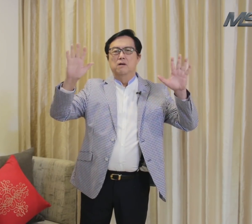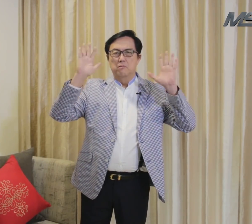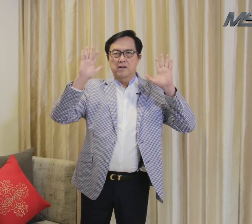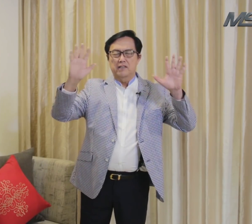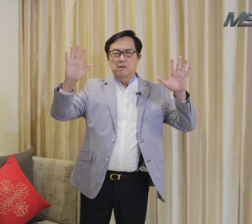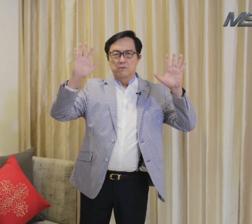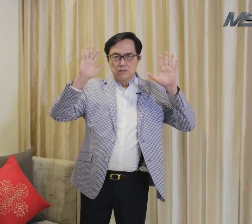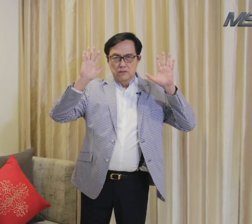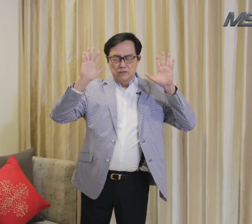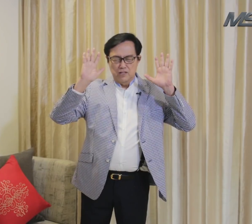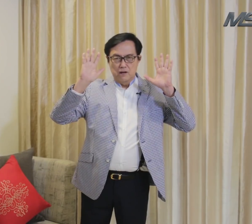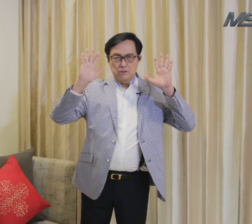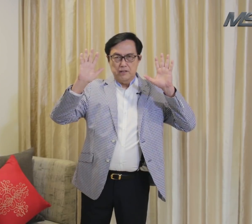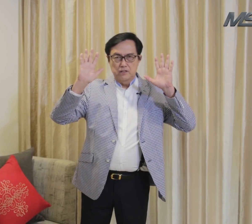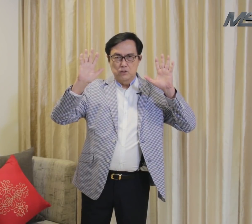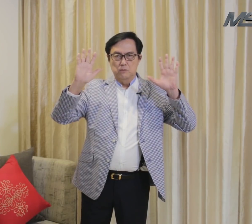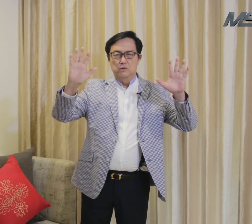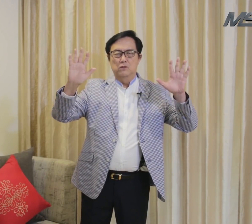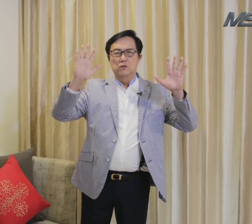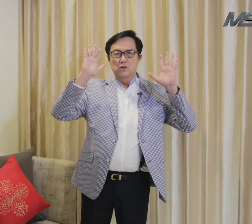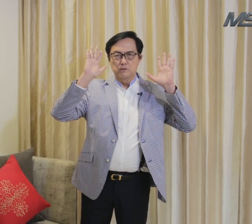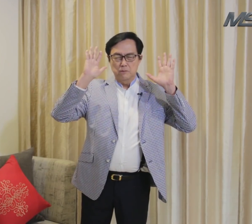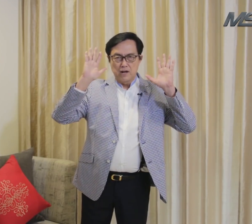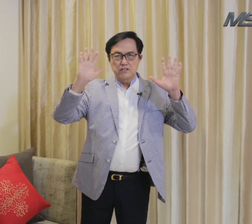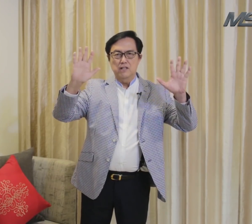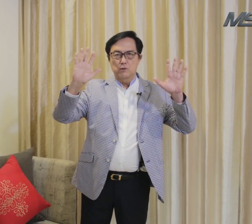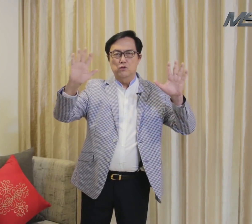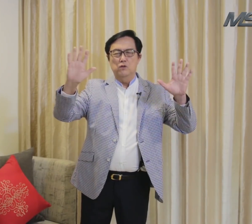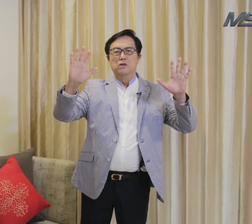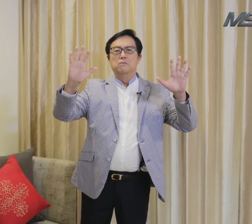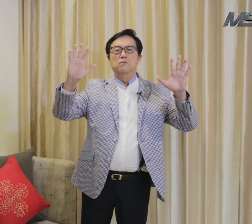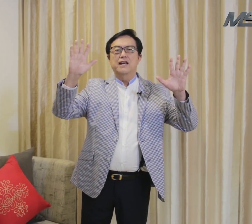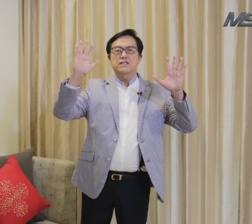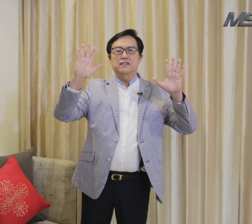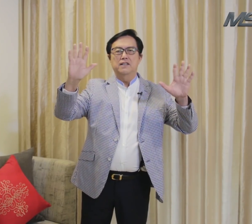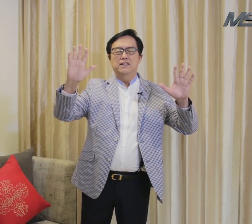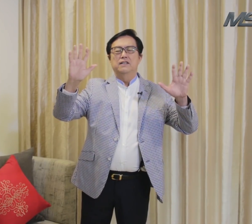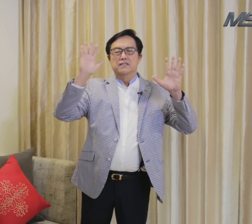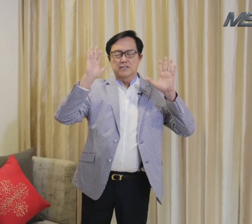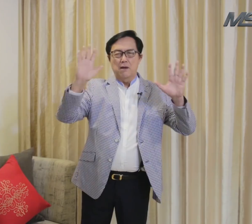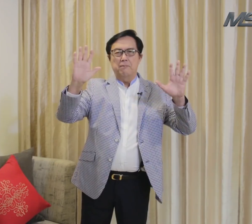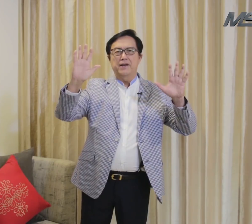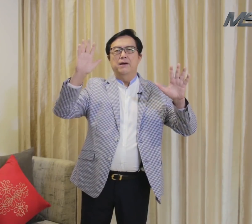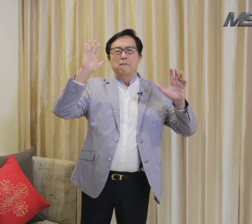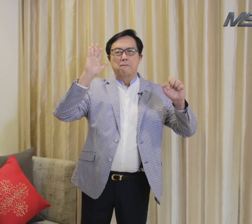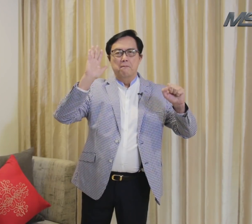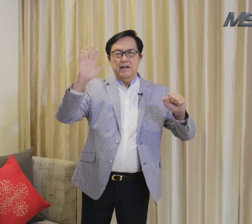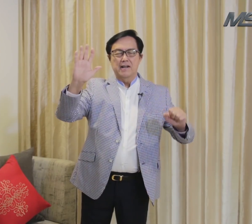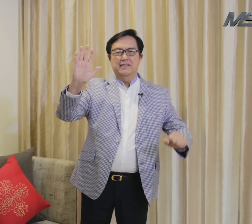memimpin, memberkati dalam setiap aspek hidupmu untuk engkau menjadi berhasil dan beruntung mulai saat ini